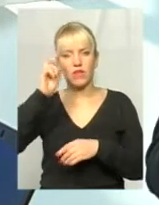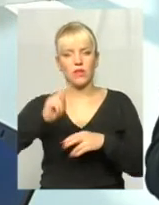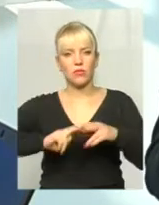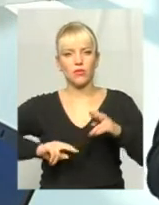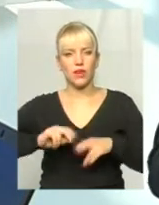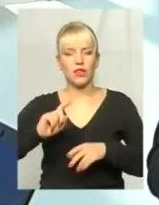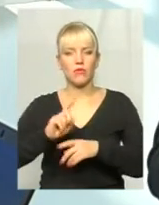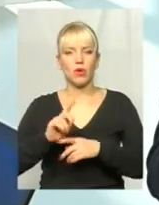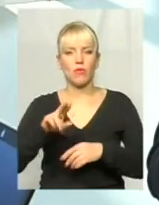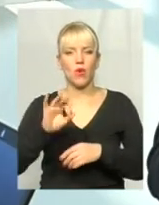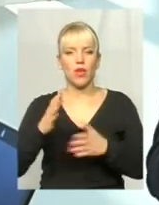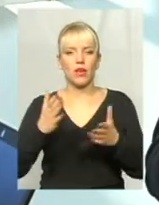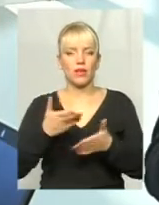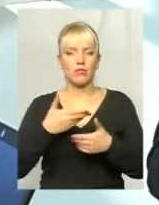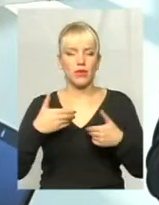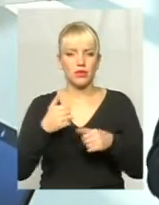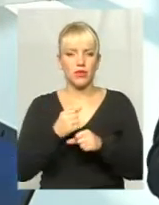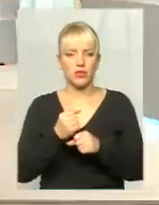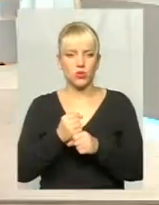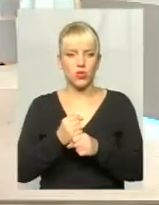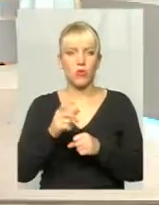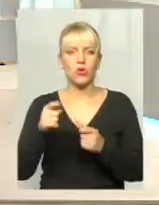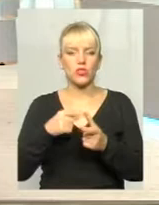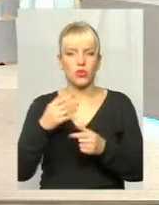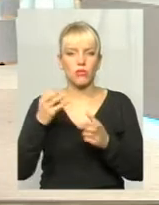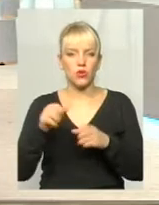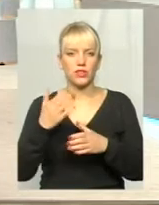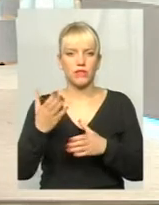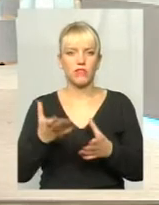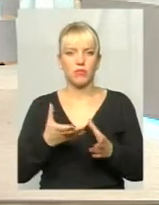по яким працюємо ми, а також по яким працюють... Чи можете ви на них вплинути?